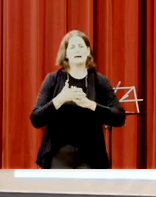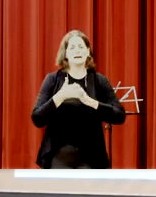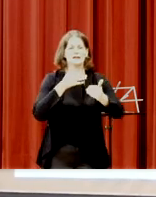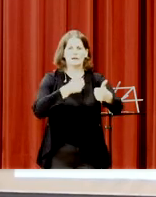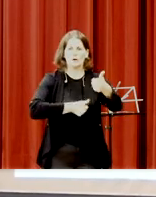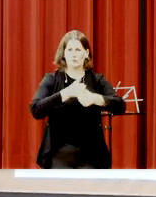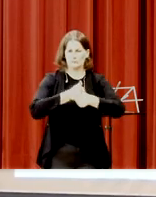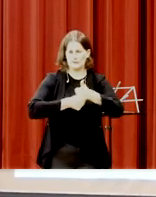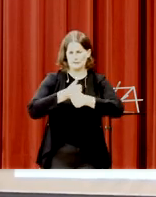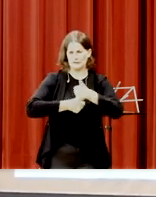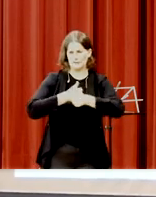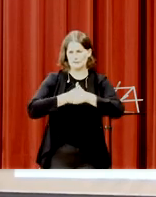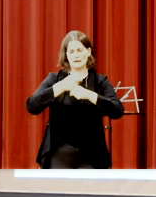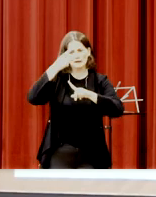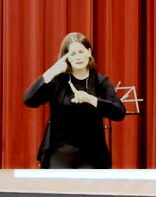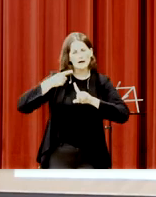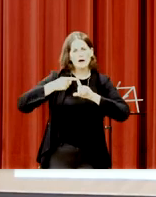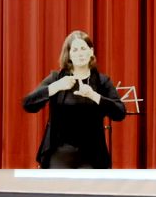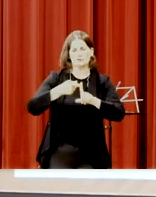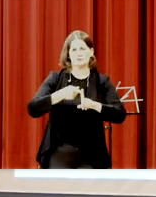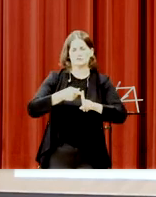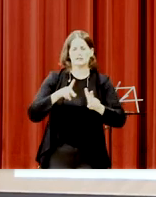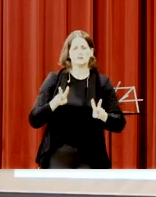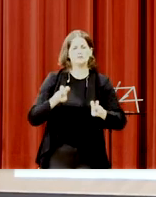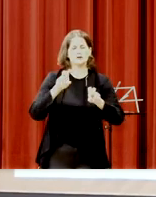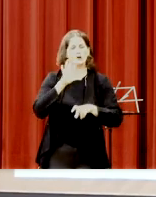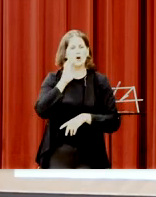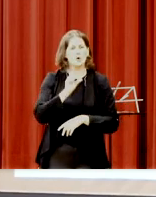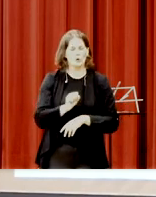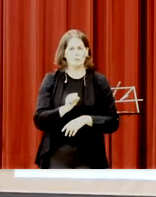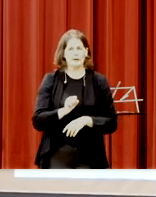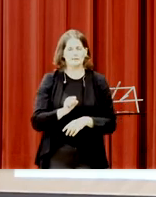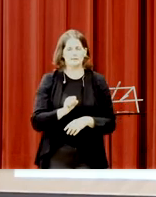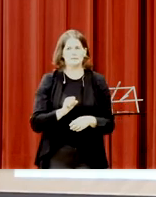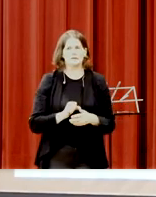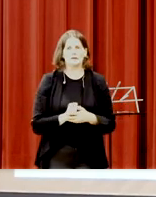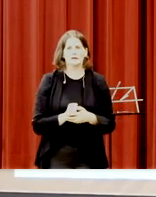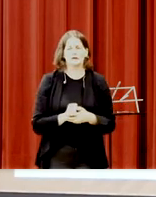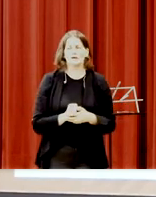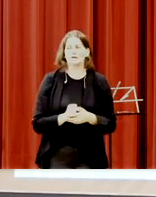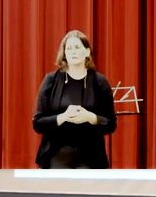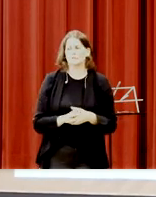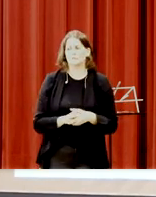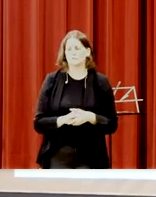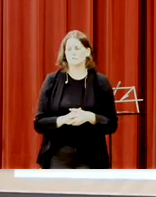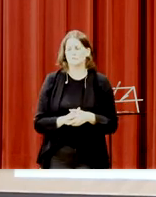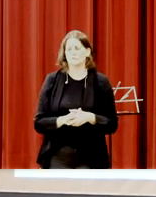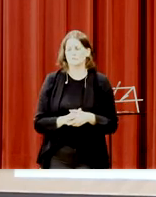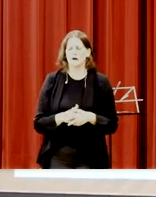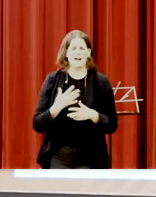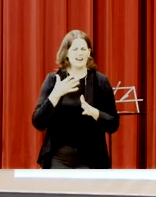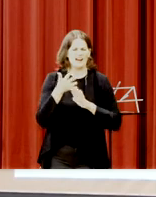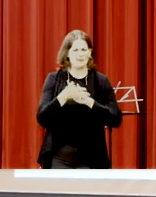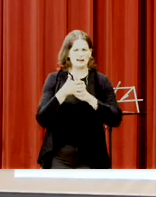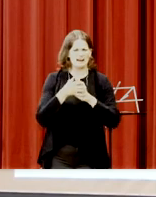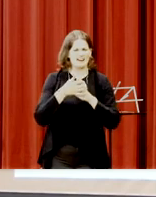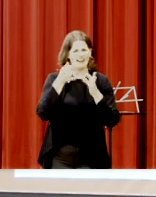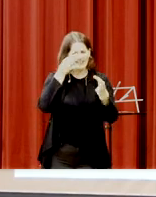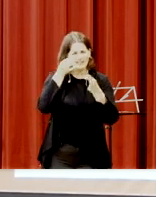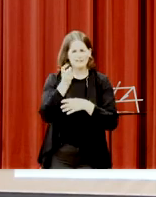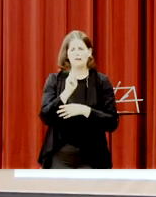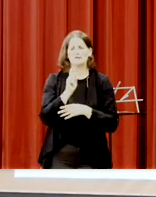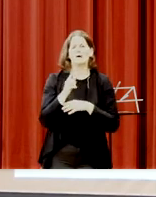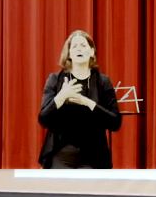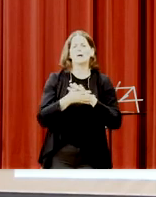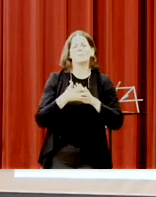no entraré en detall, parlo de la competitivitat a nivell d'Europa, però jo l'agafo perquè crec que és un bon exemple, fet per un